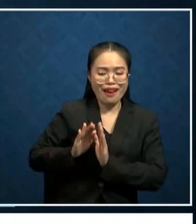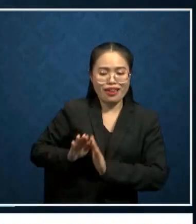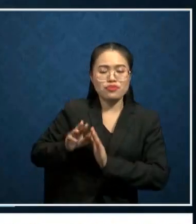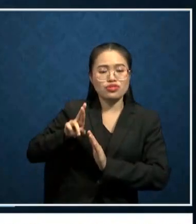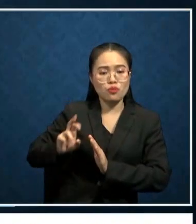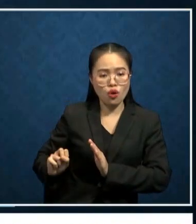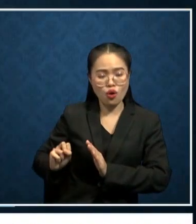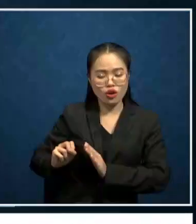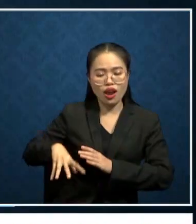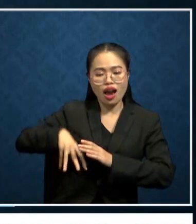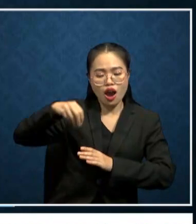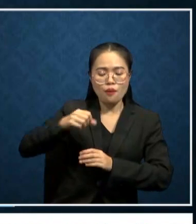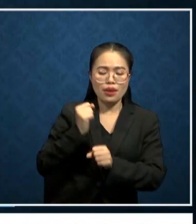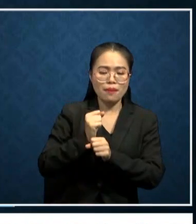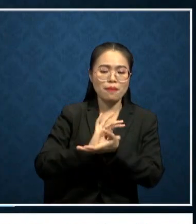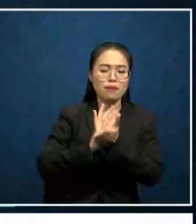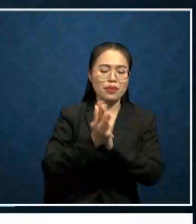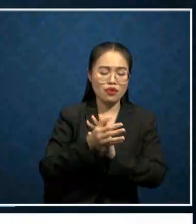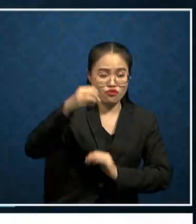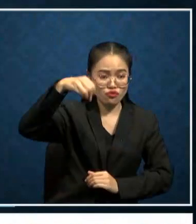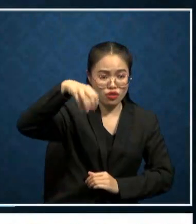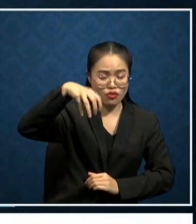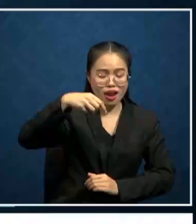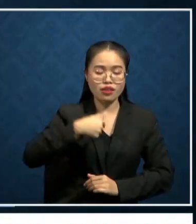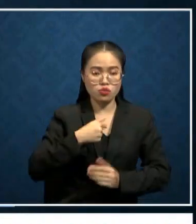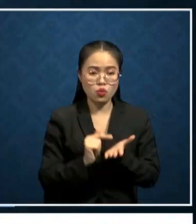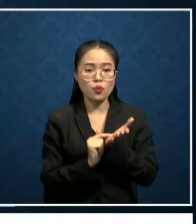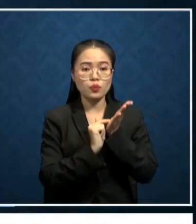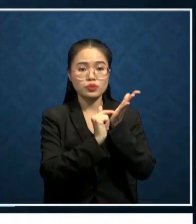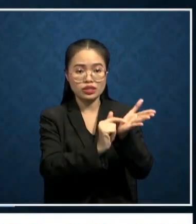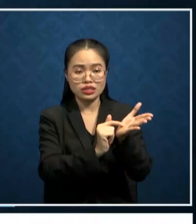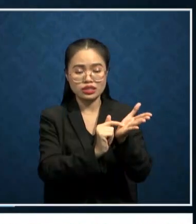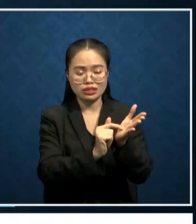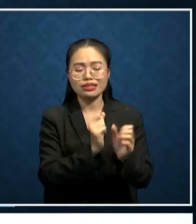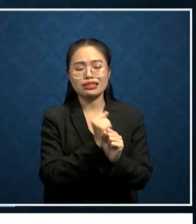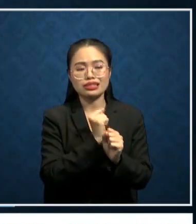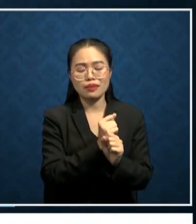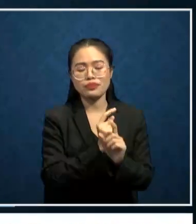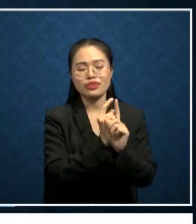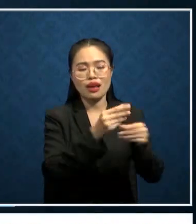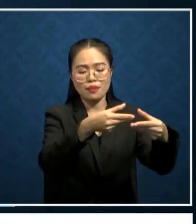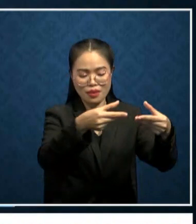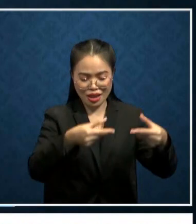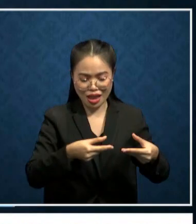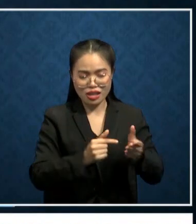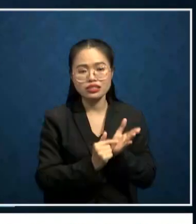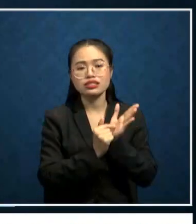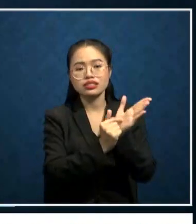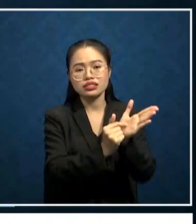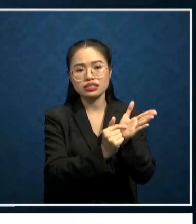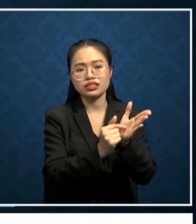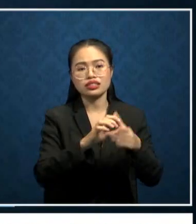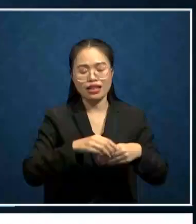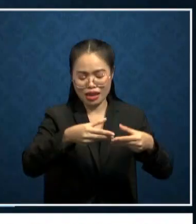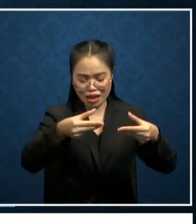ที่ต้องการใช้ผลิตไฟฟ้าเพิ่มสูงขึ้นอันนี้ก็เป็นข้อเสนอนะครับในการที่จะเป็นไปตามรายงานและความคิดเห็นที่ผ่านมาใน